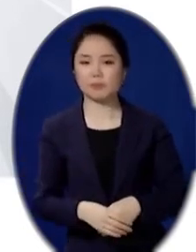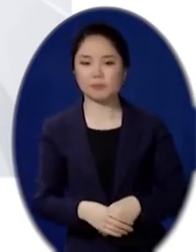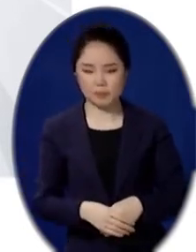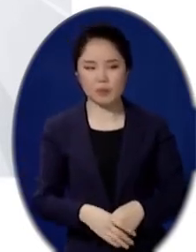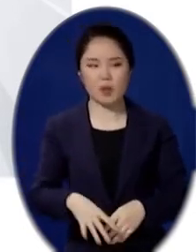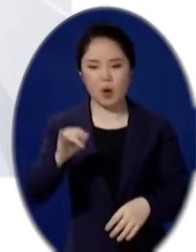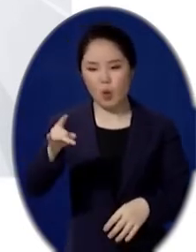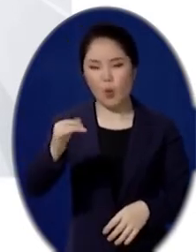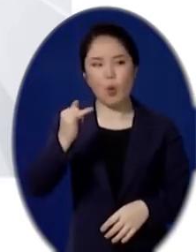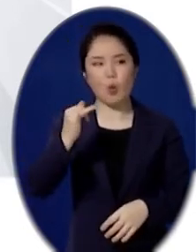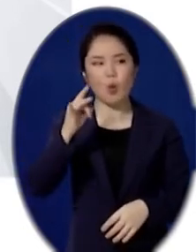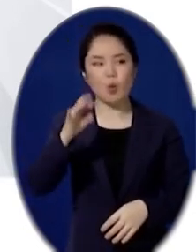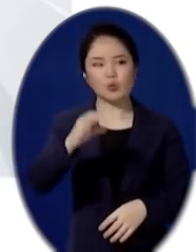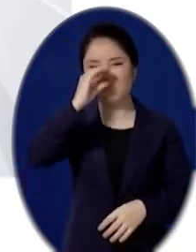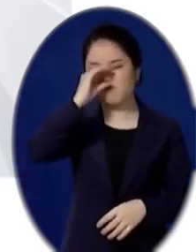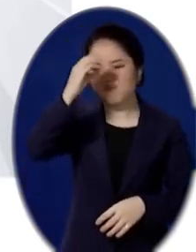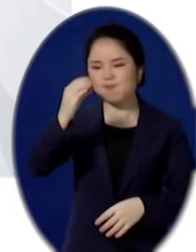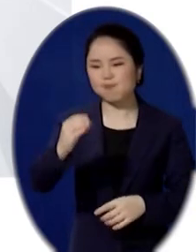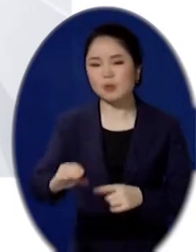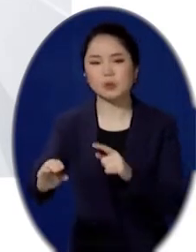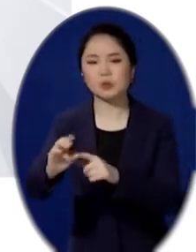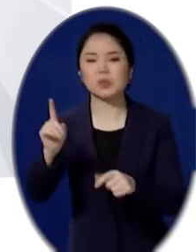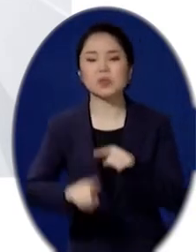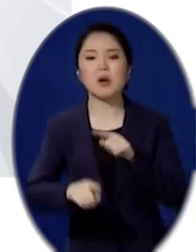Урт хушуутай амт юу вэ хүүхдүүдээ?